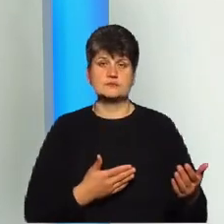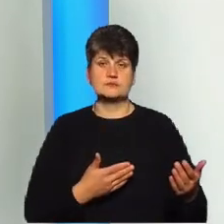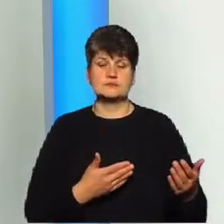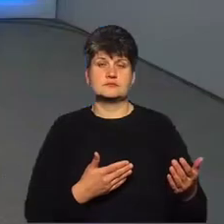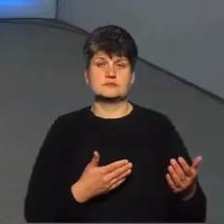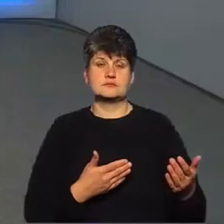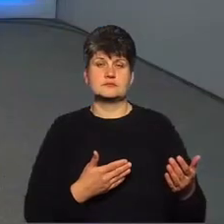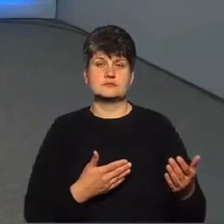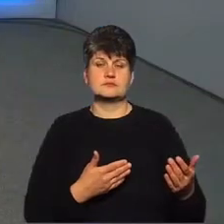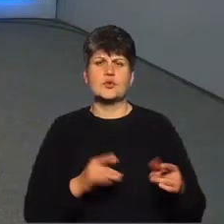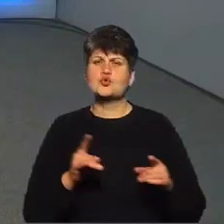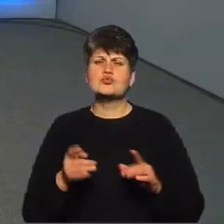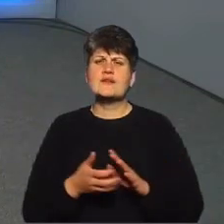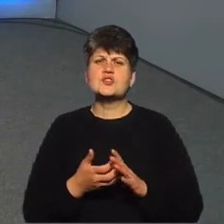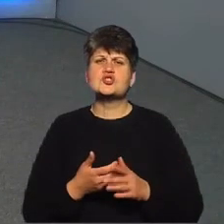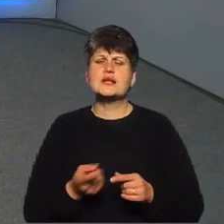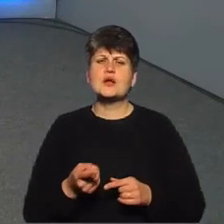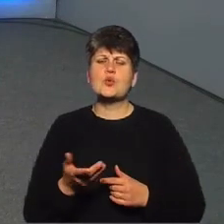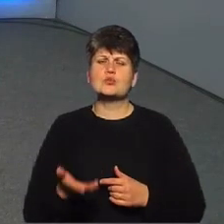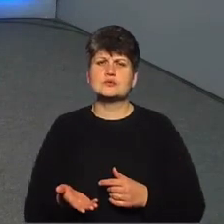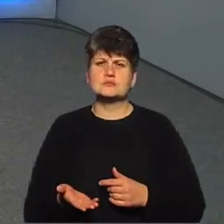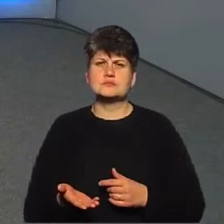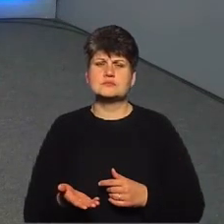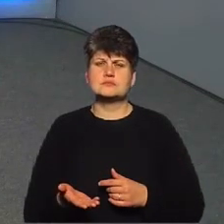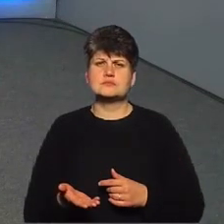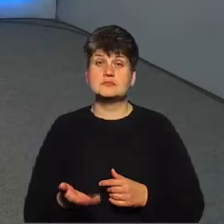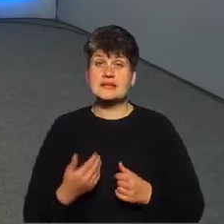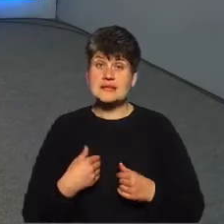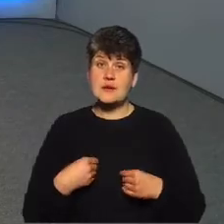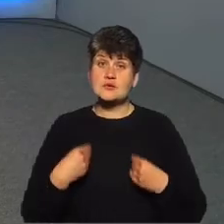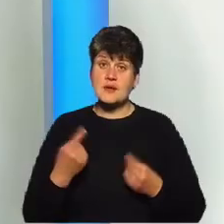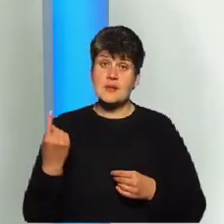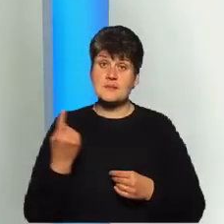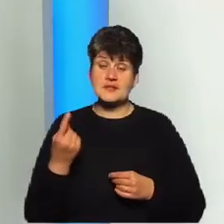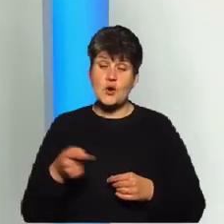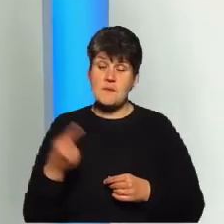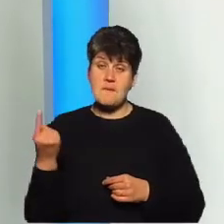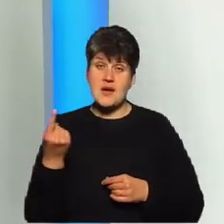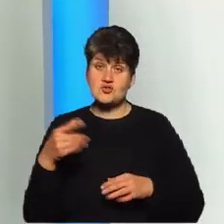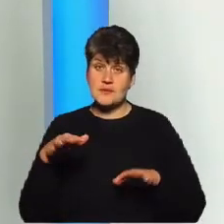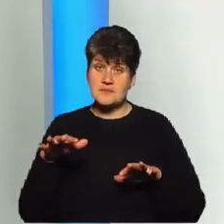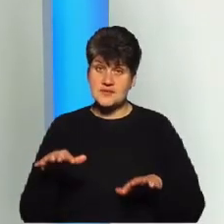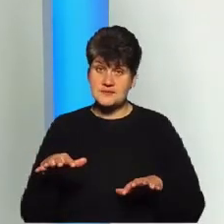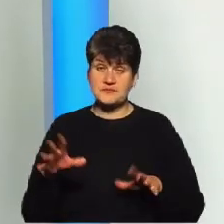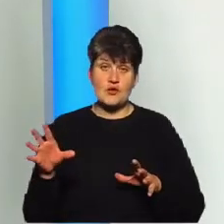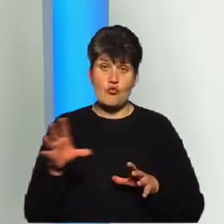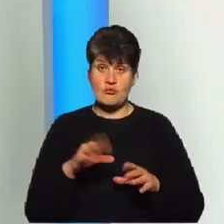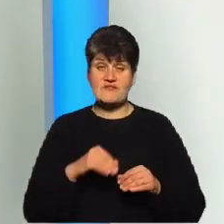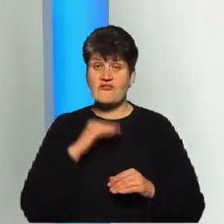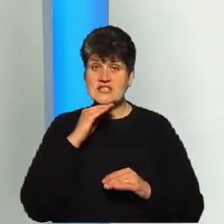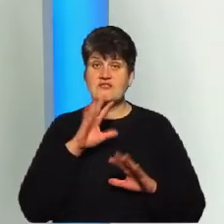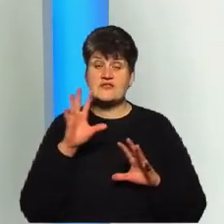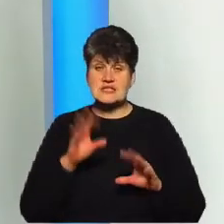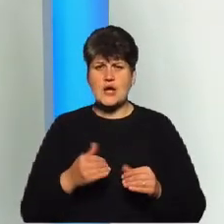Чого тоді не вистачає Тернополю такого? Я поставив Тернопіль на перше місце. В принципі, все вистачає. Хотіли б це